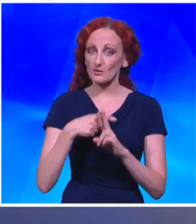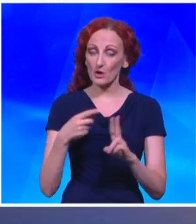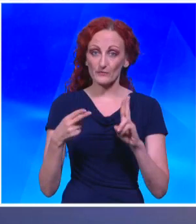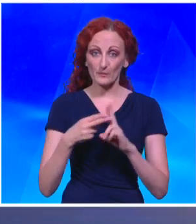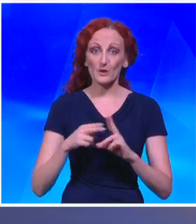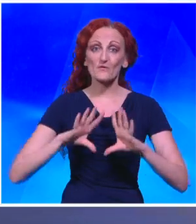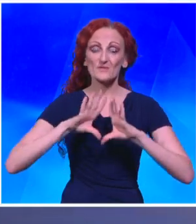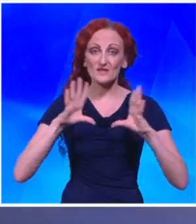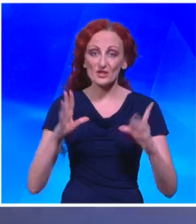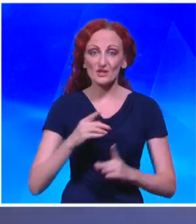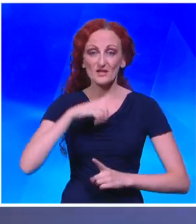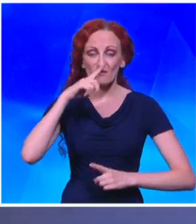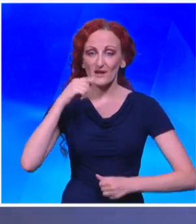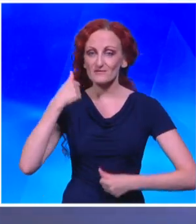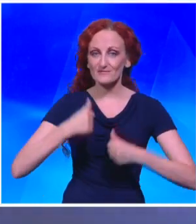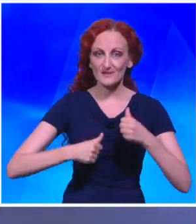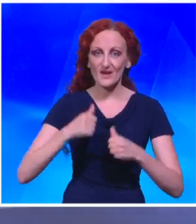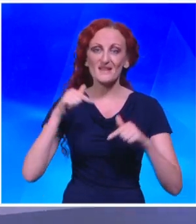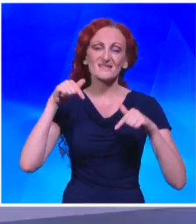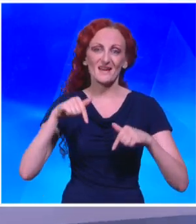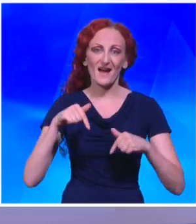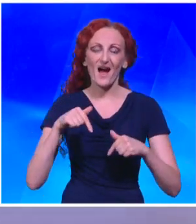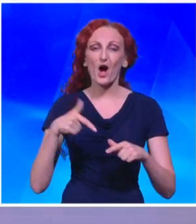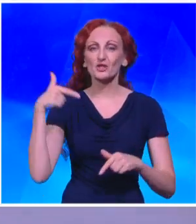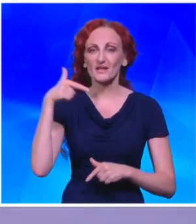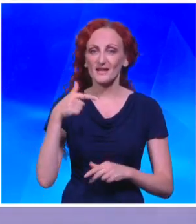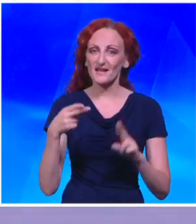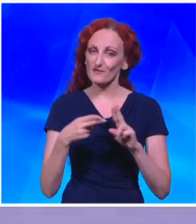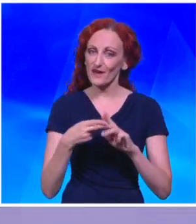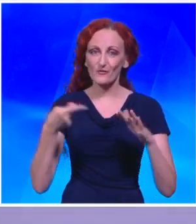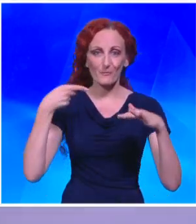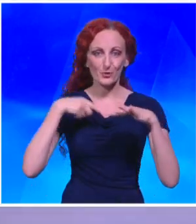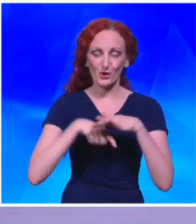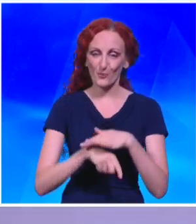за ключовите битки. Сега от Гергана Венкова. Гери, здравей!